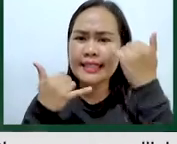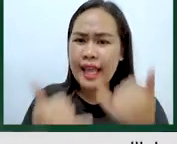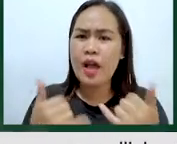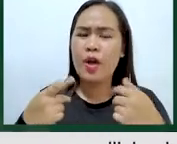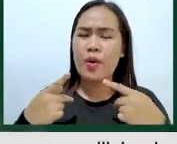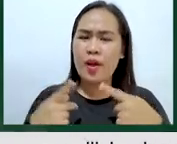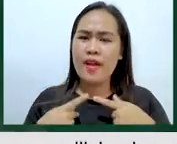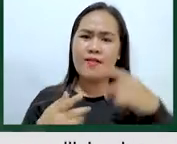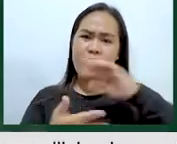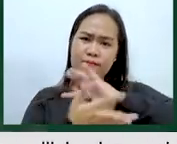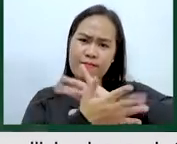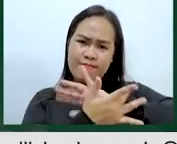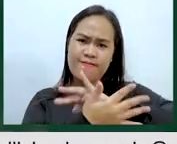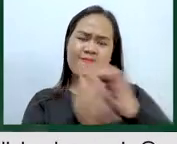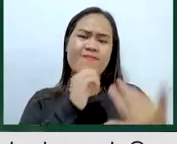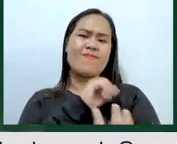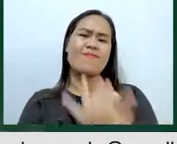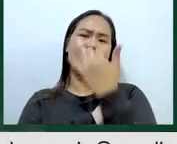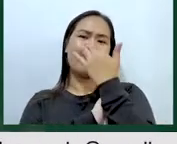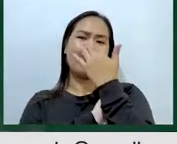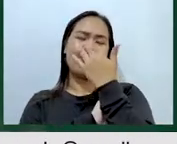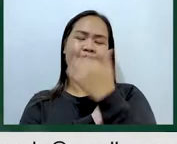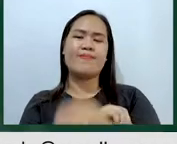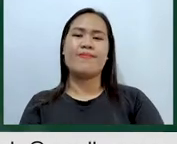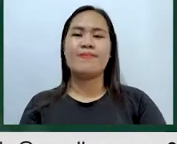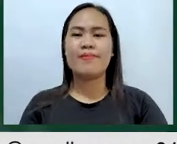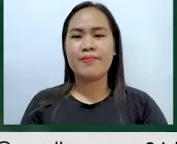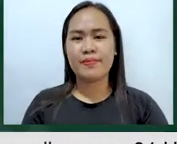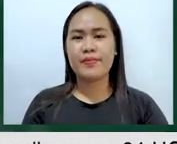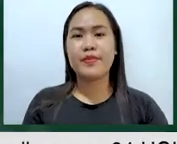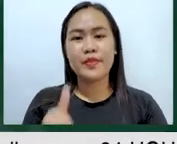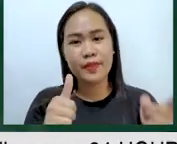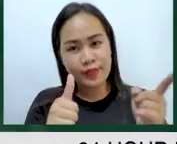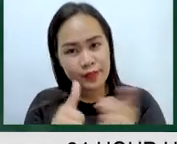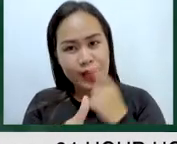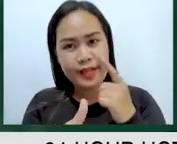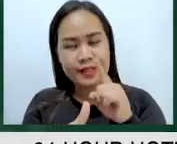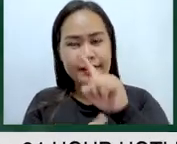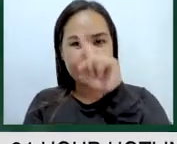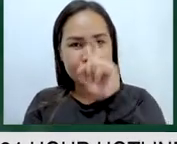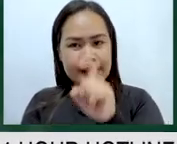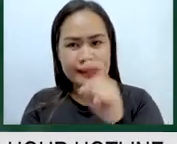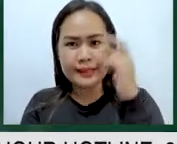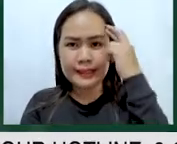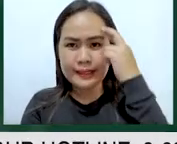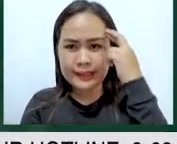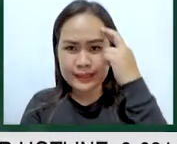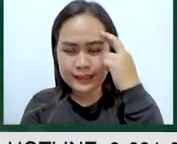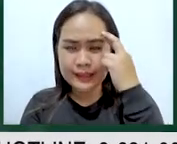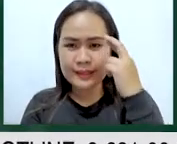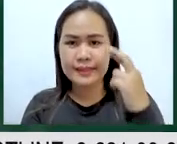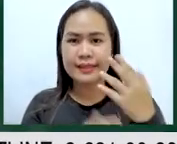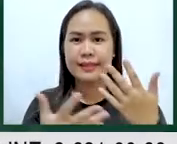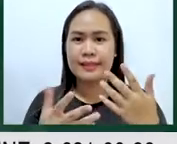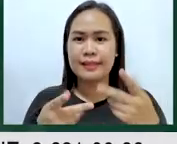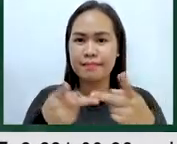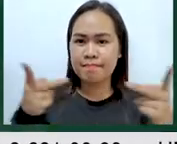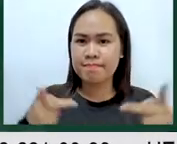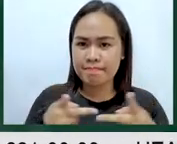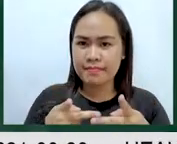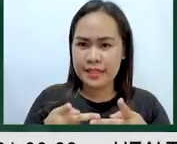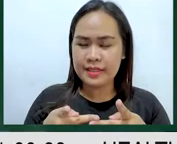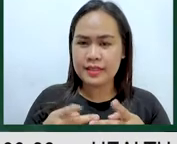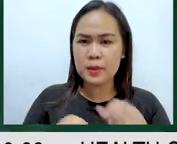namin ano na naman ang common transmissions, no. Bakit nagkakaroon pa rin ng COVID, 'di ba?